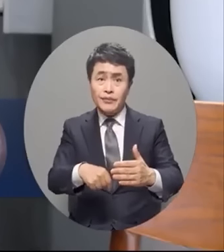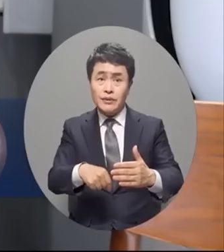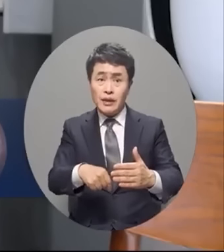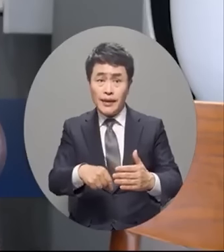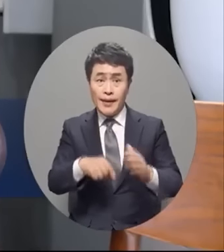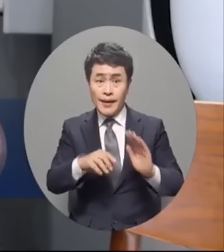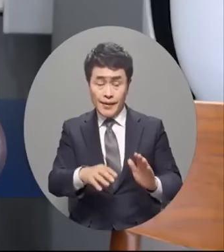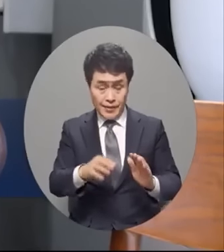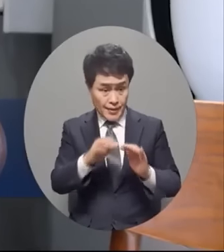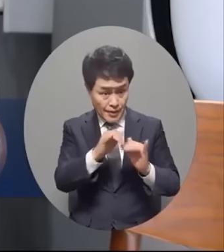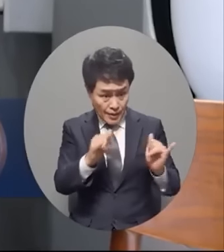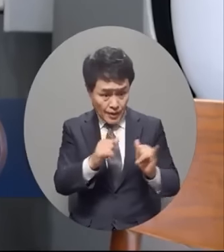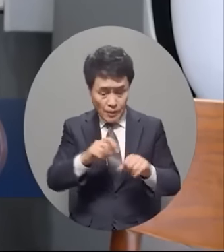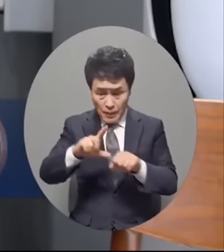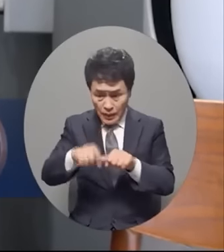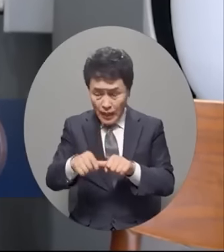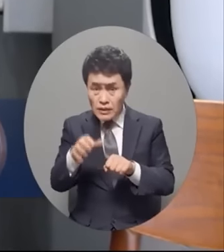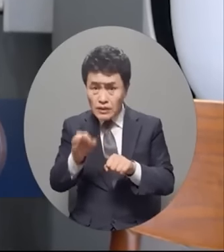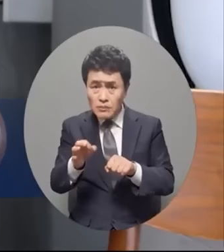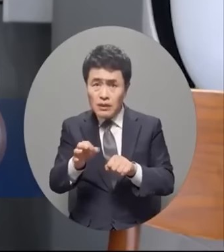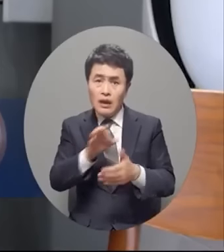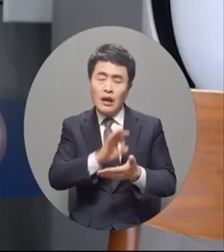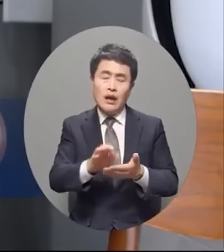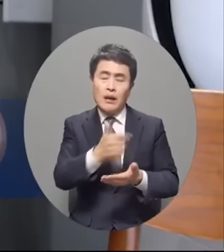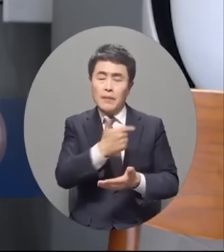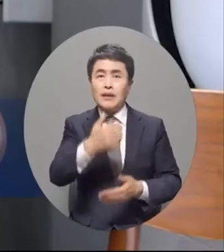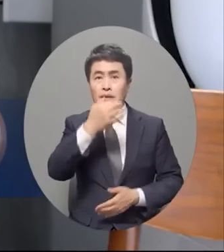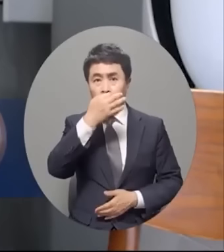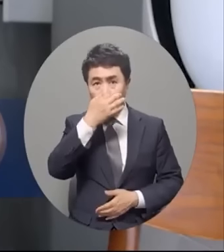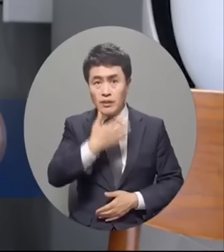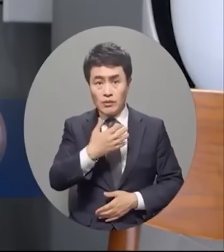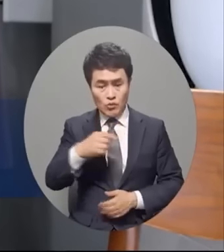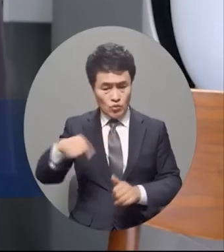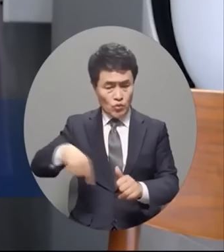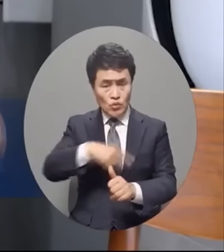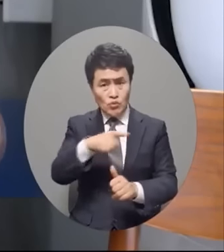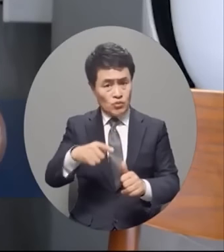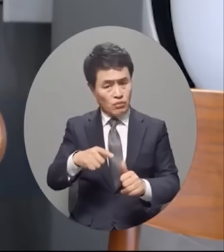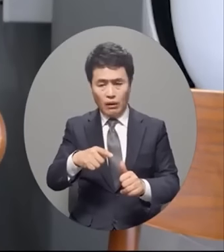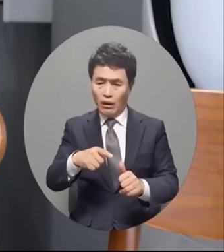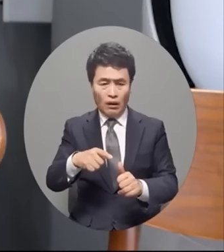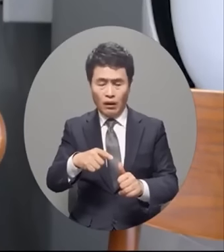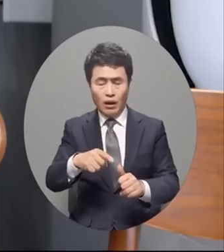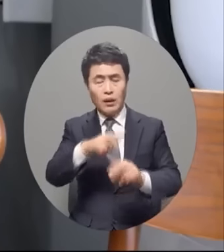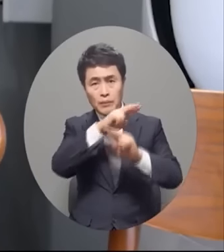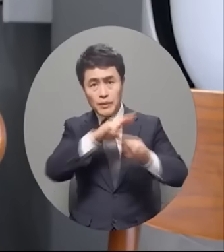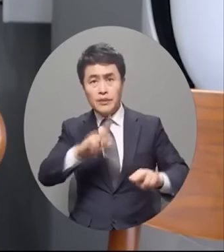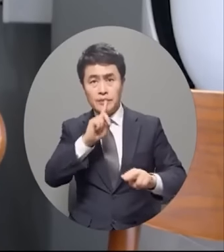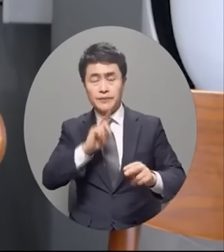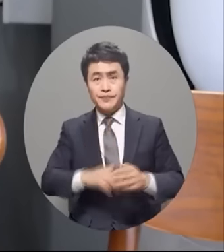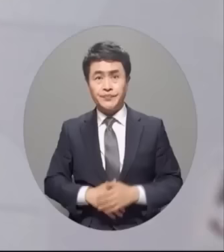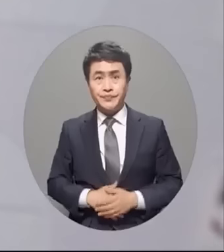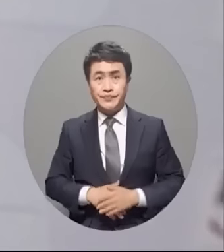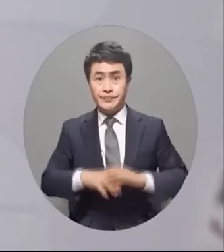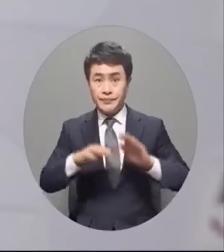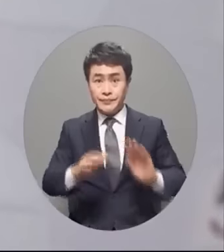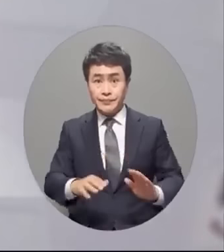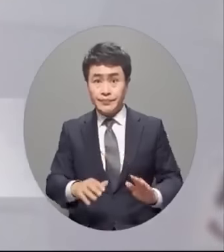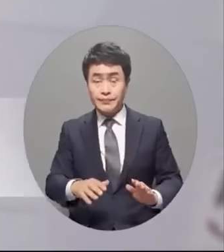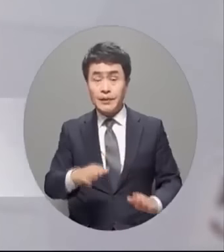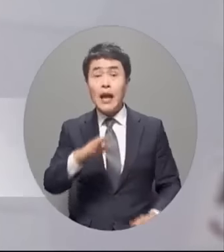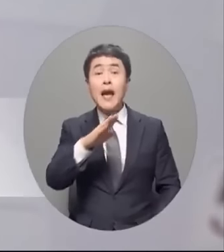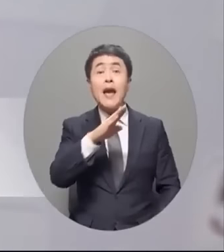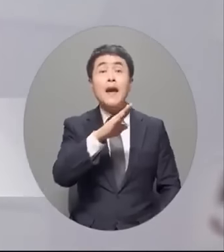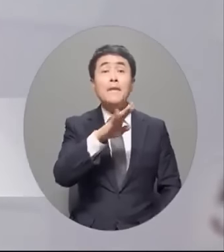인건비 가스비를 많이 힘들죠. 주변에서도 많이 폐업들을 하세요. 여기에 배민은